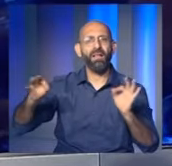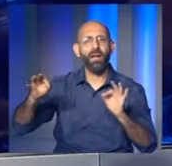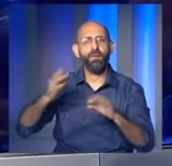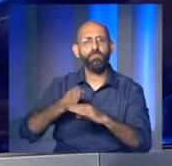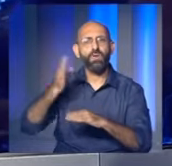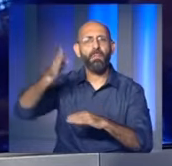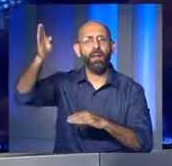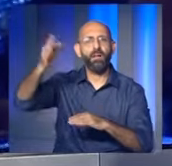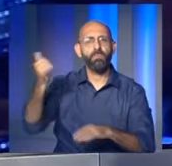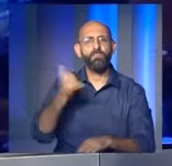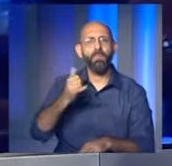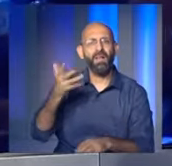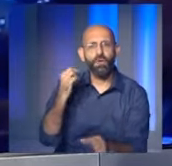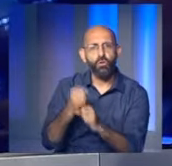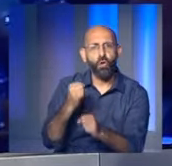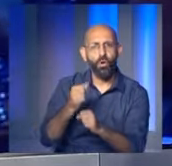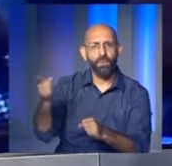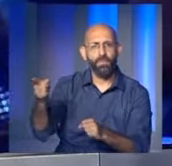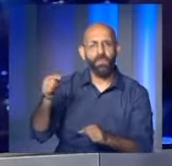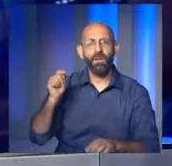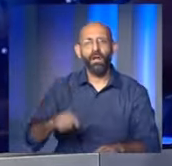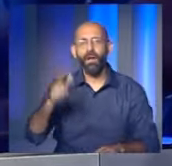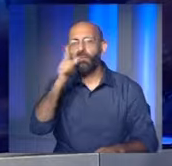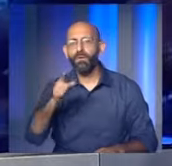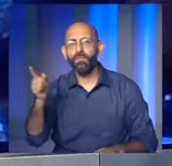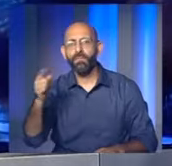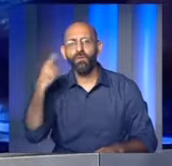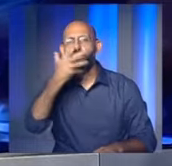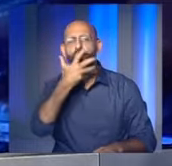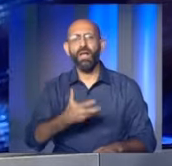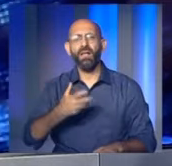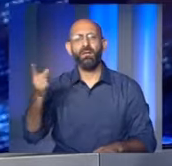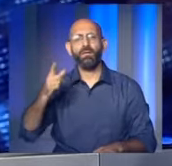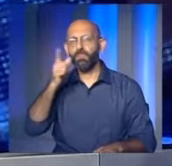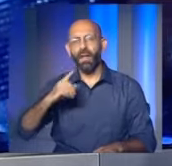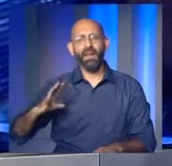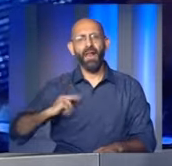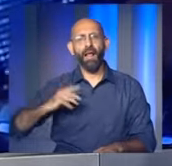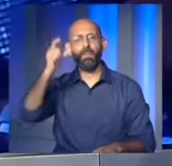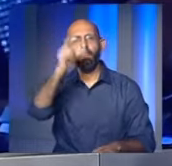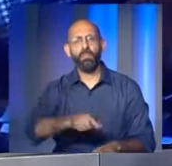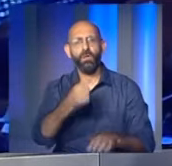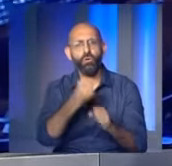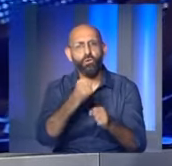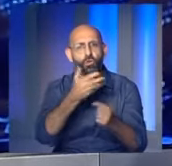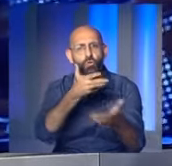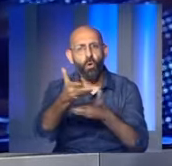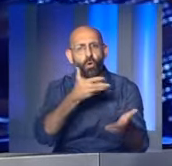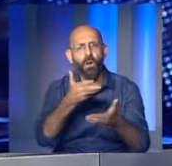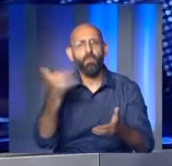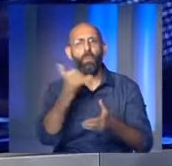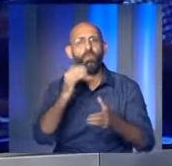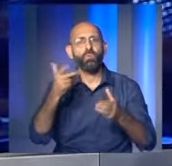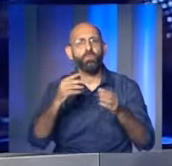ونشاطات الجمعية والرؤية المستقبلية في تطوير عملها. ومن دار الفتوى لفت النائب محمد سليمان إلى أنه وضع